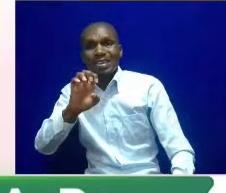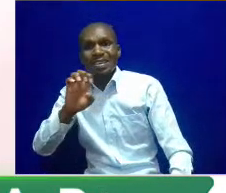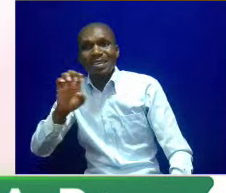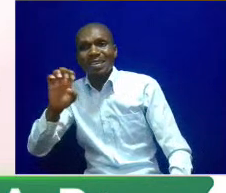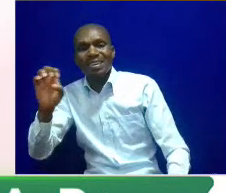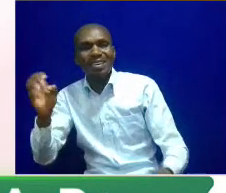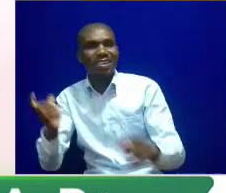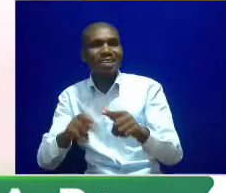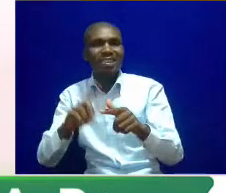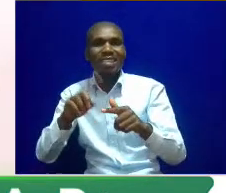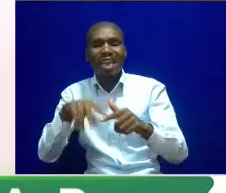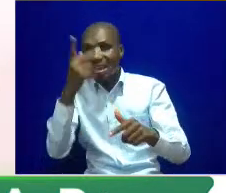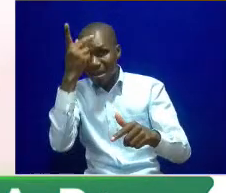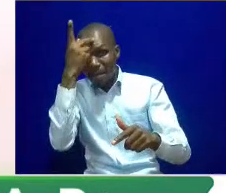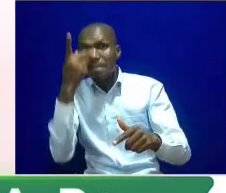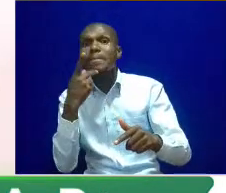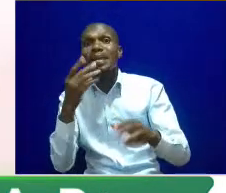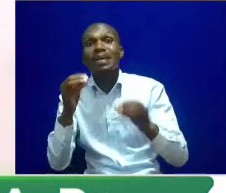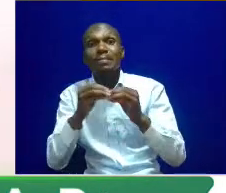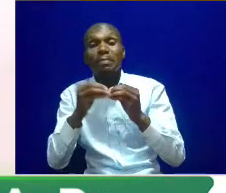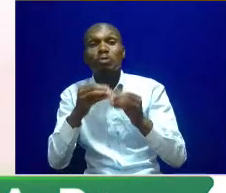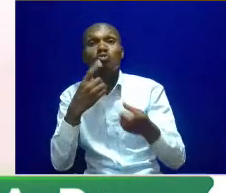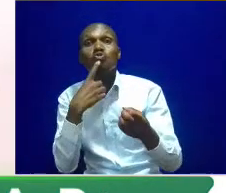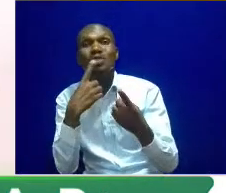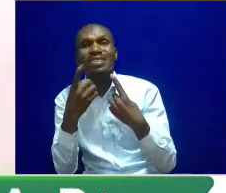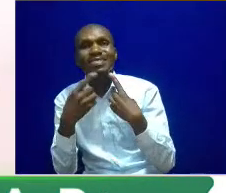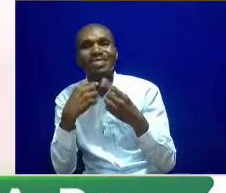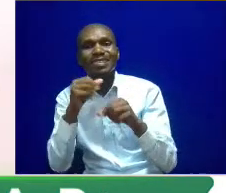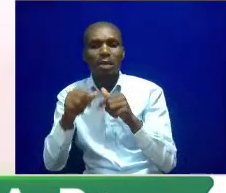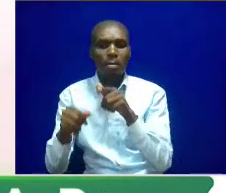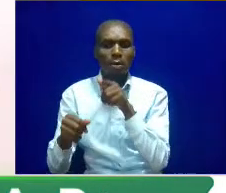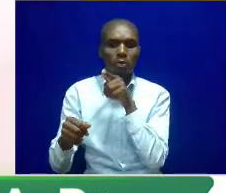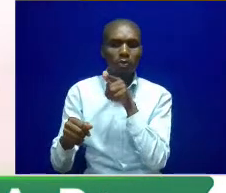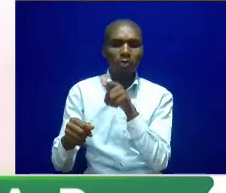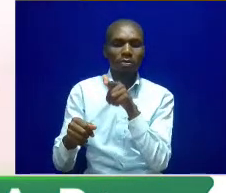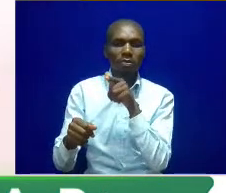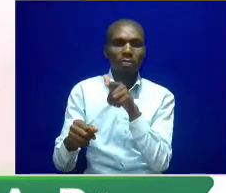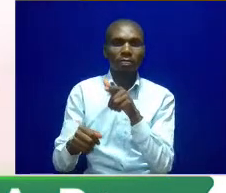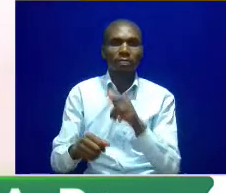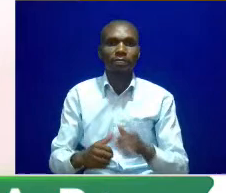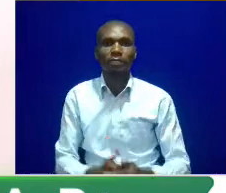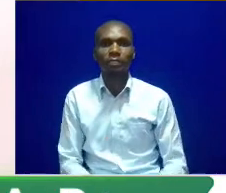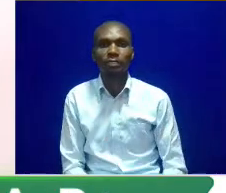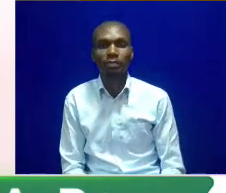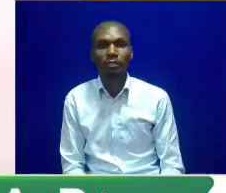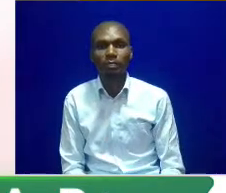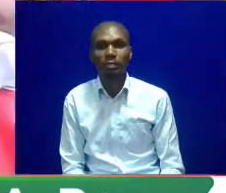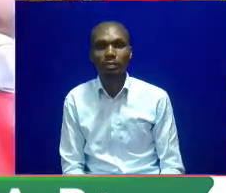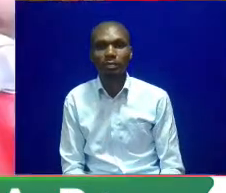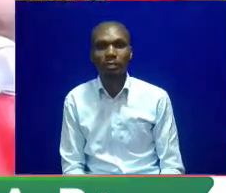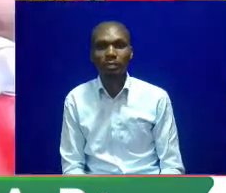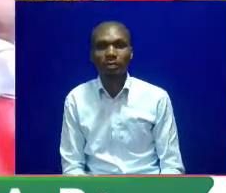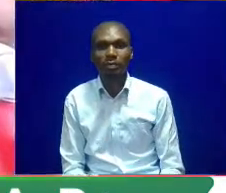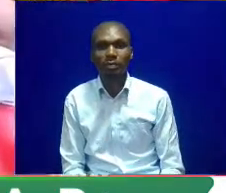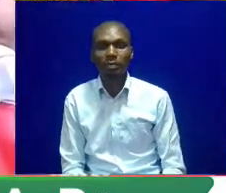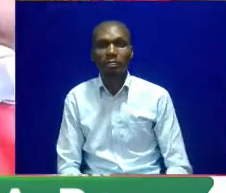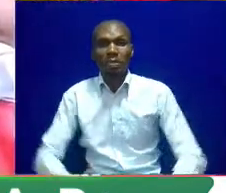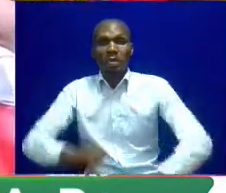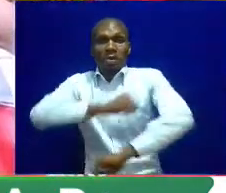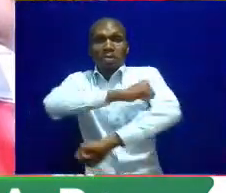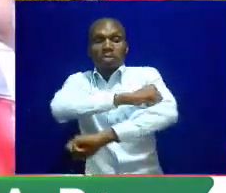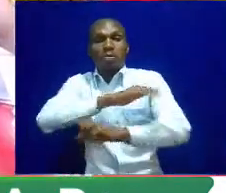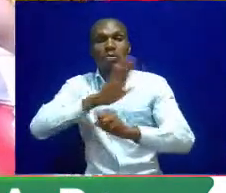kunyara ko kwanira engane yo omulikito mirde de mumanye na roboti ruwa senchera iyo boyimene chisukuru